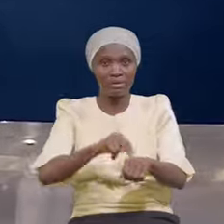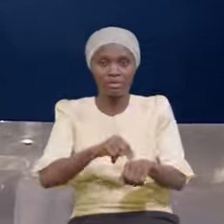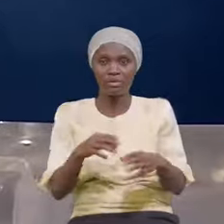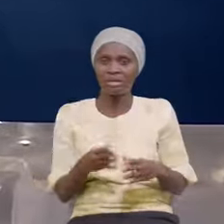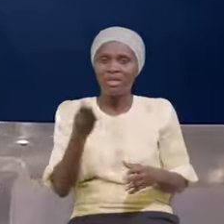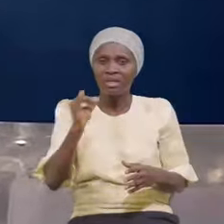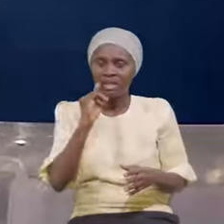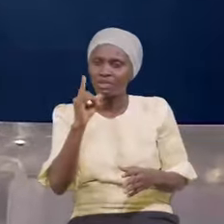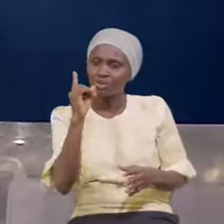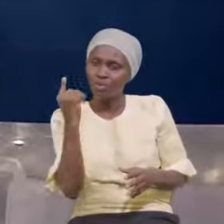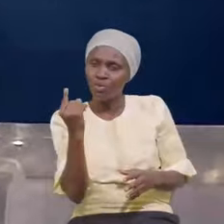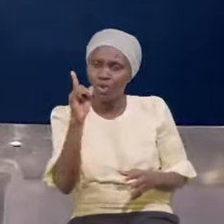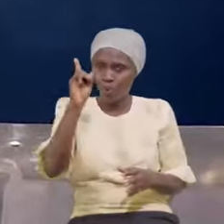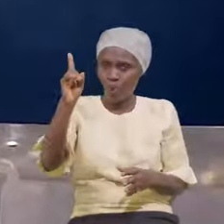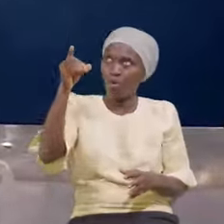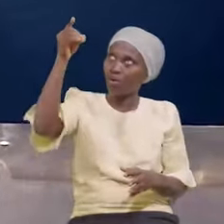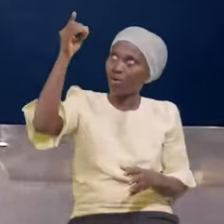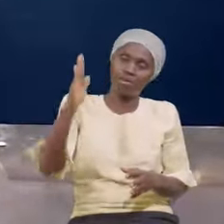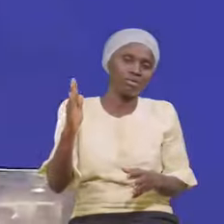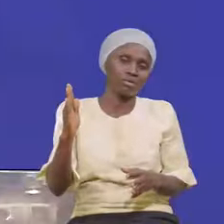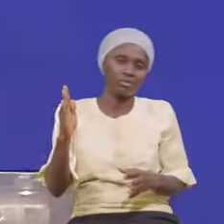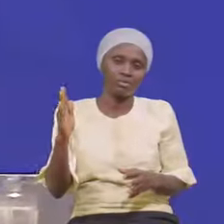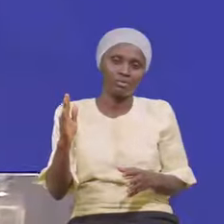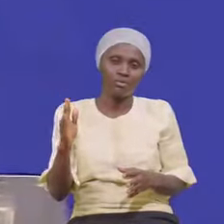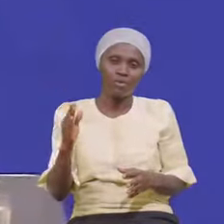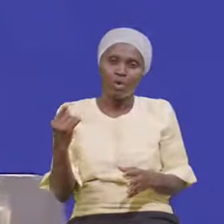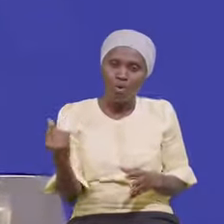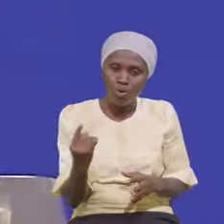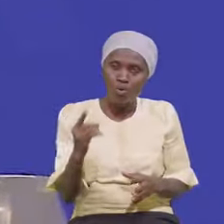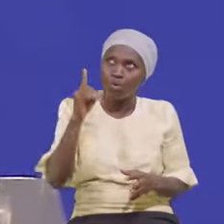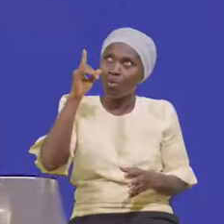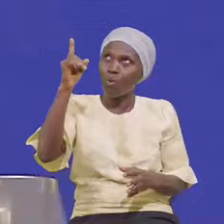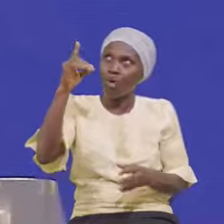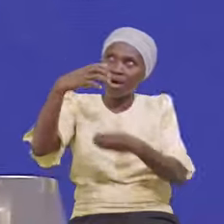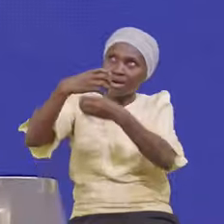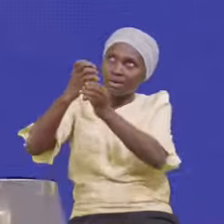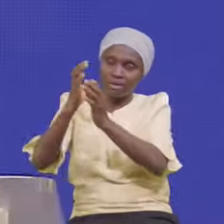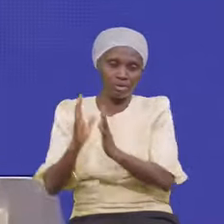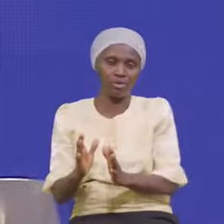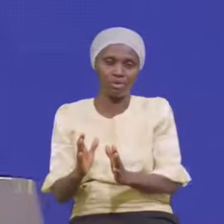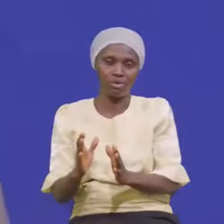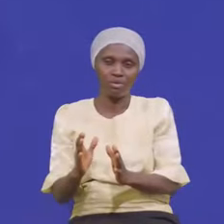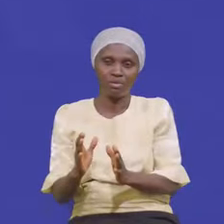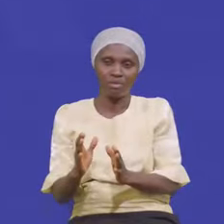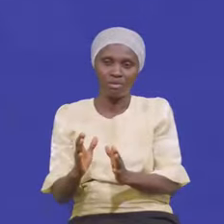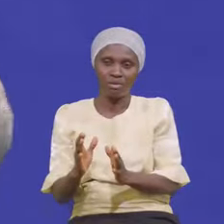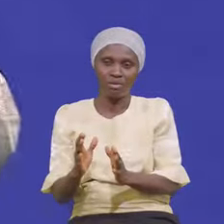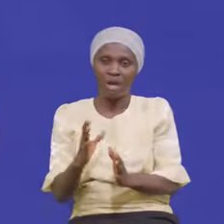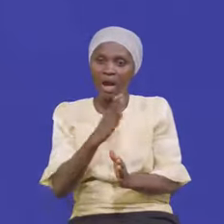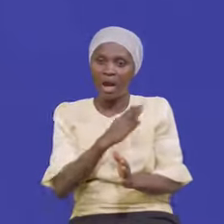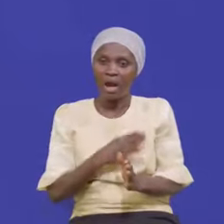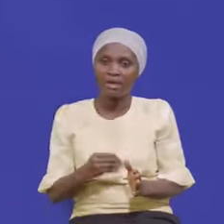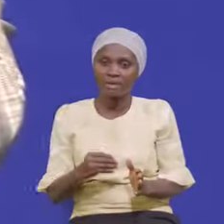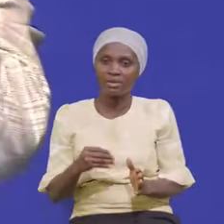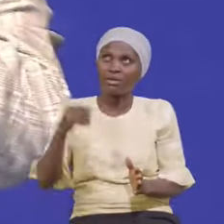There is only one God. కేవలం ఒకే దేవుడు. There's only one creator. ఒకే సృష్టికర్త. And that God